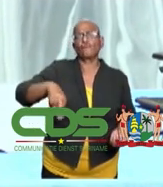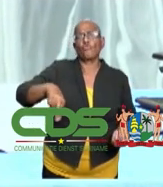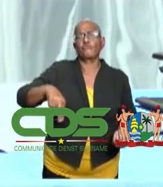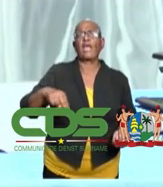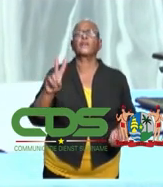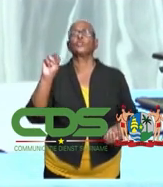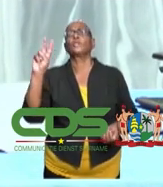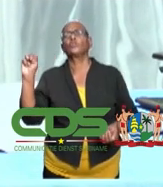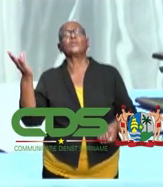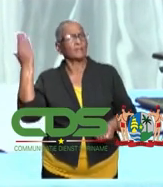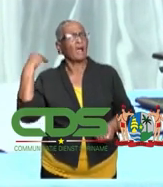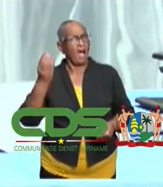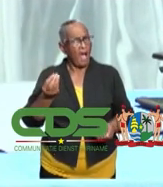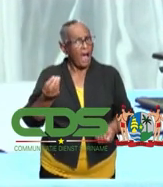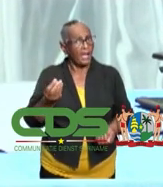2020.